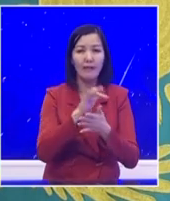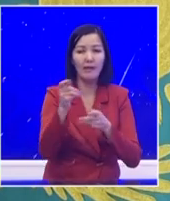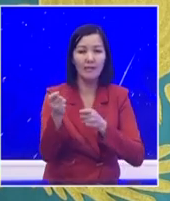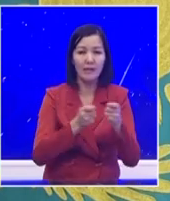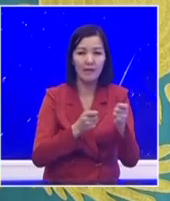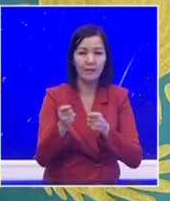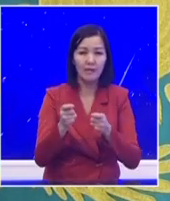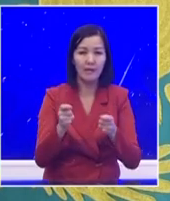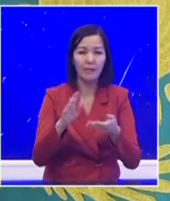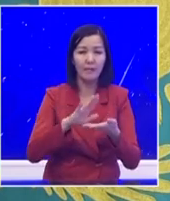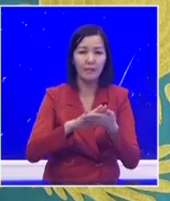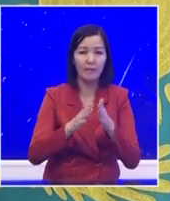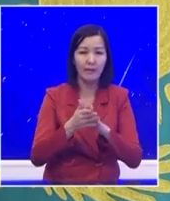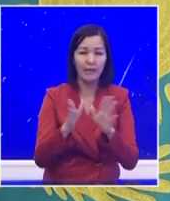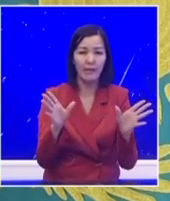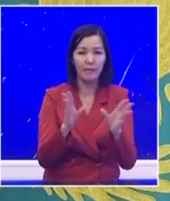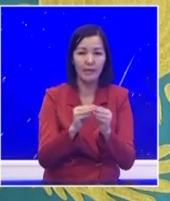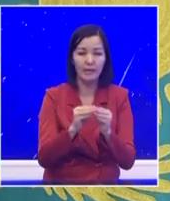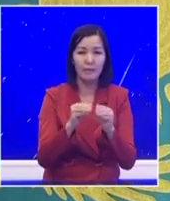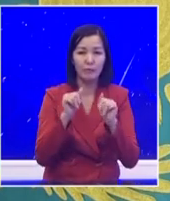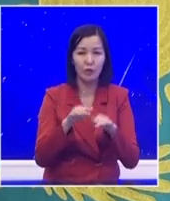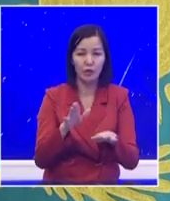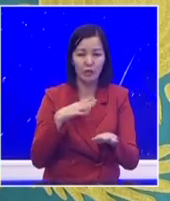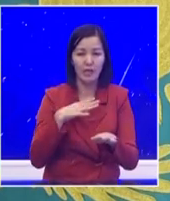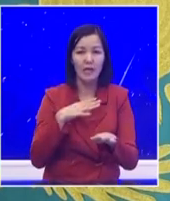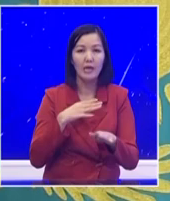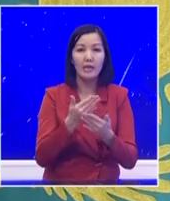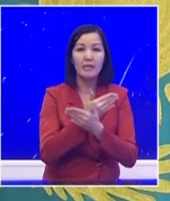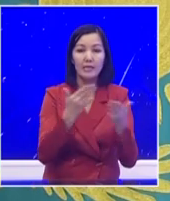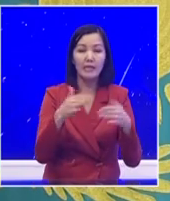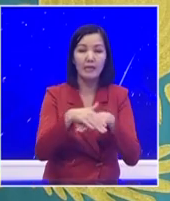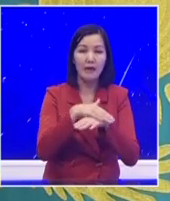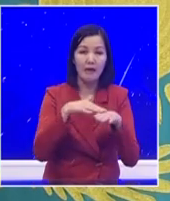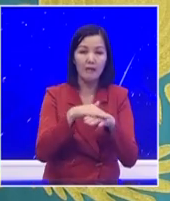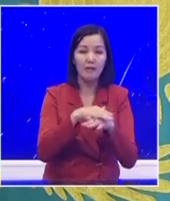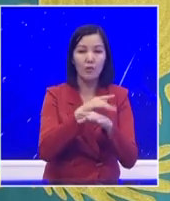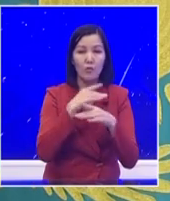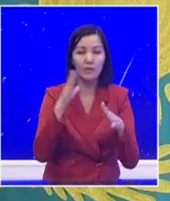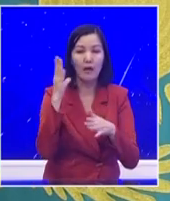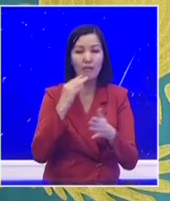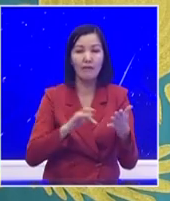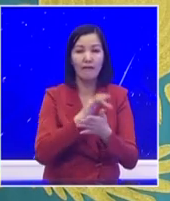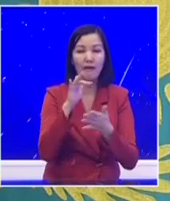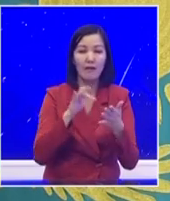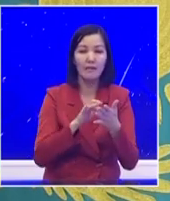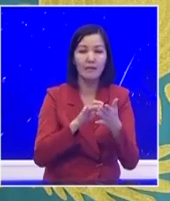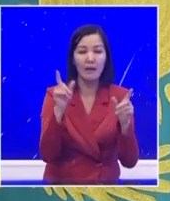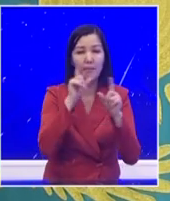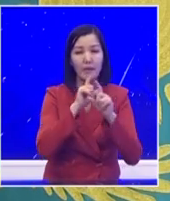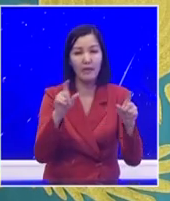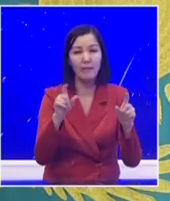әкімдігімен бірге қарастырып жатырмыз. Сіздердің көпшіліктеріңіз Алматы қаласындағы